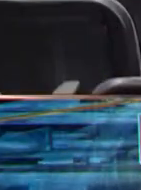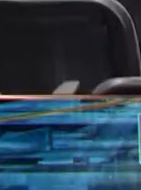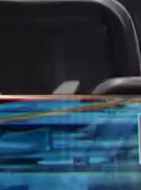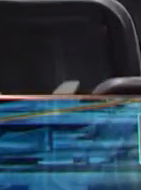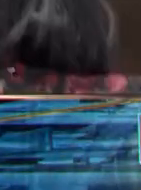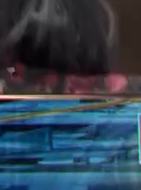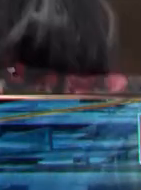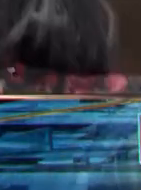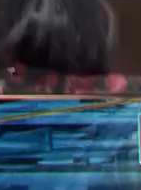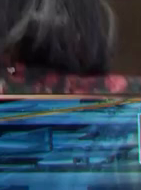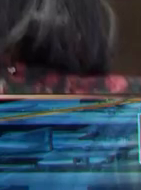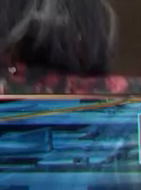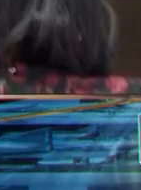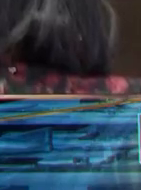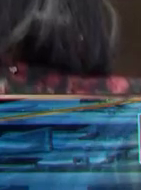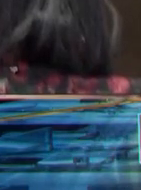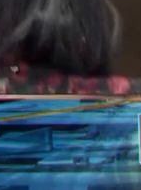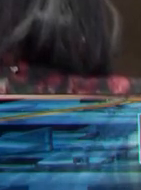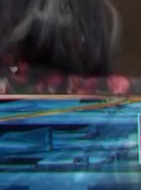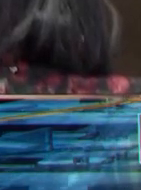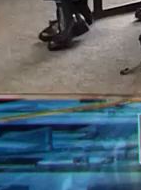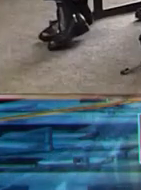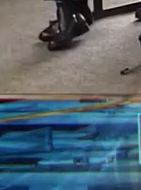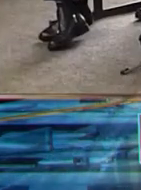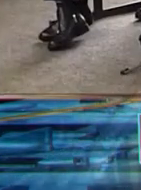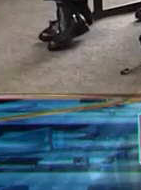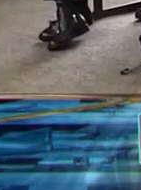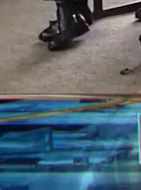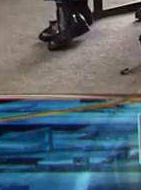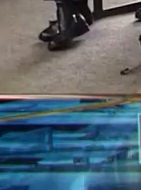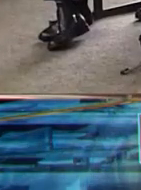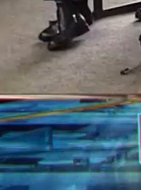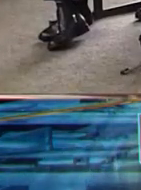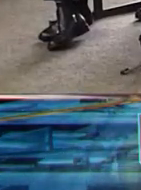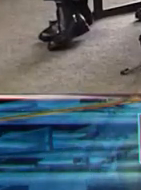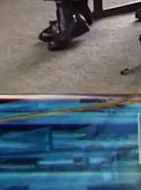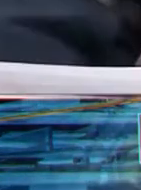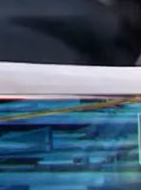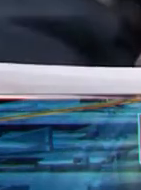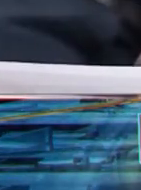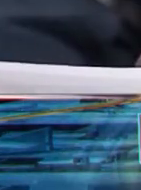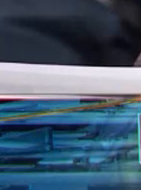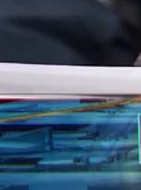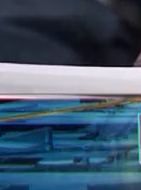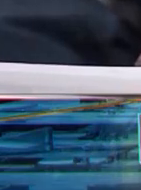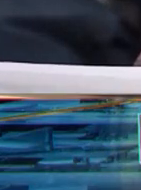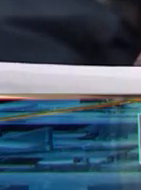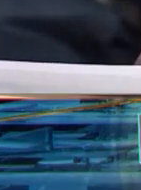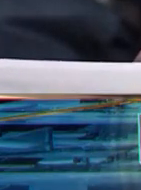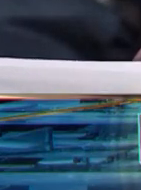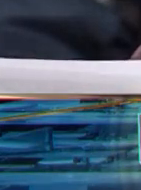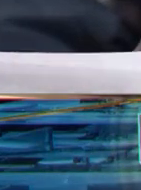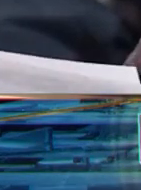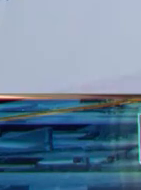Өңір тұрғындары үшін коронавирустан қауіп жоқ. Облысқа елдегі бас санитар Жандарбек Бекшиннің тапсырмасымен құрылған жұмыс тобы